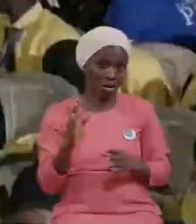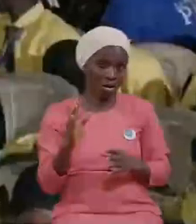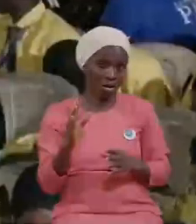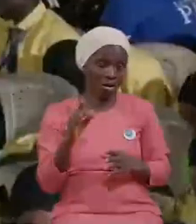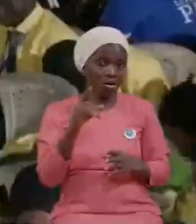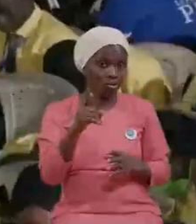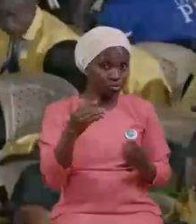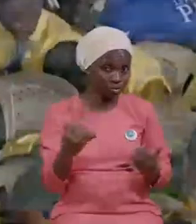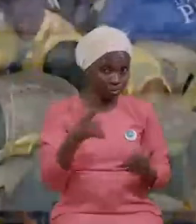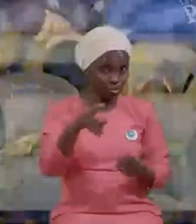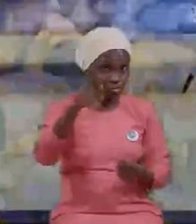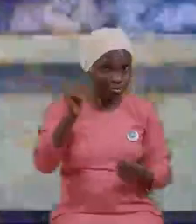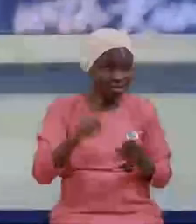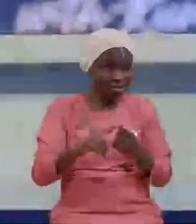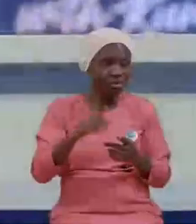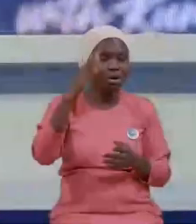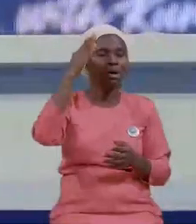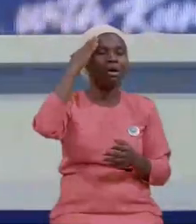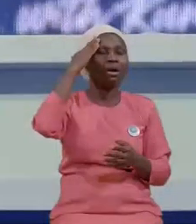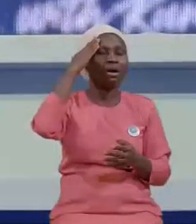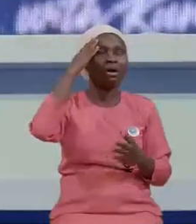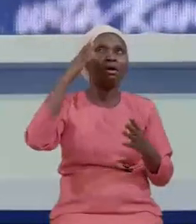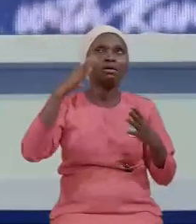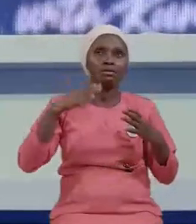Tu dois maintenant reconnaître.